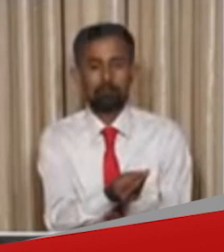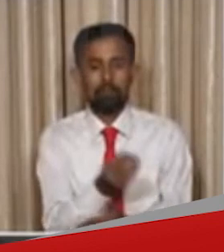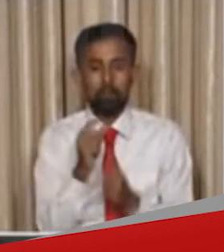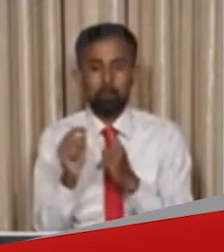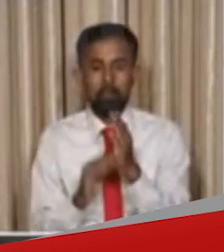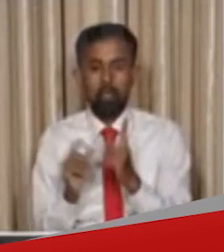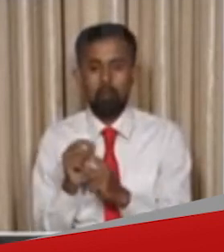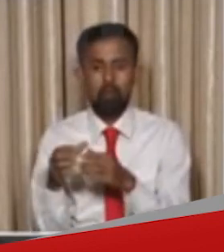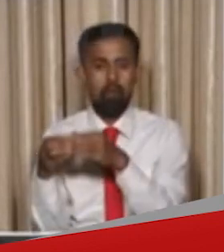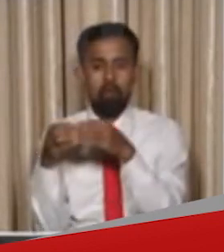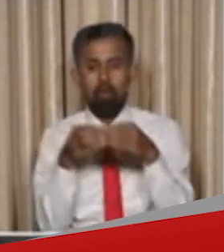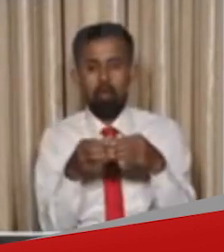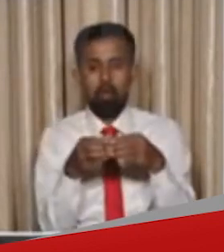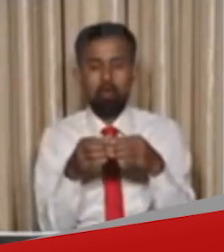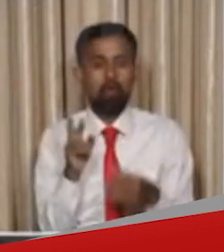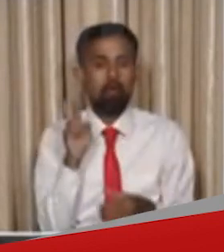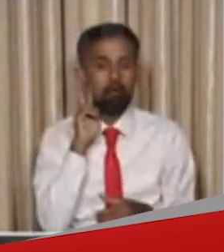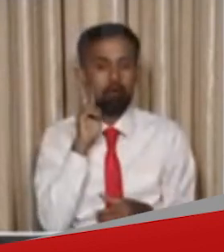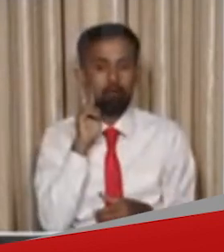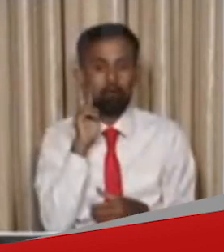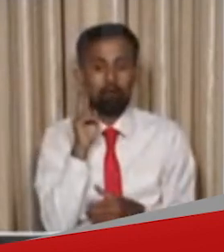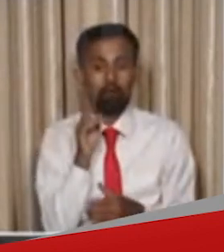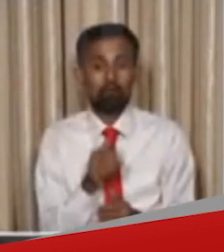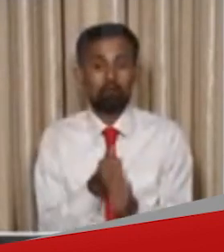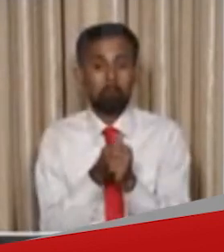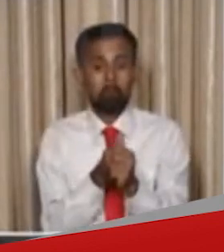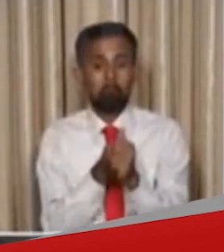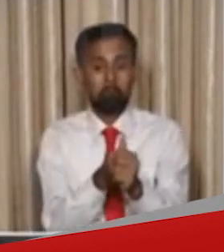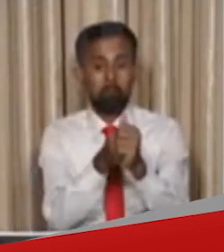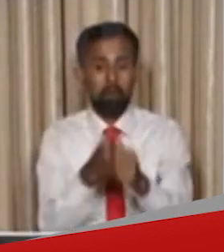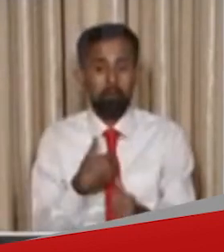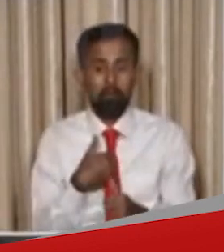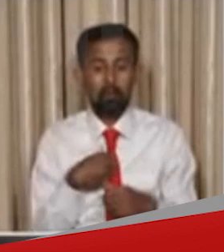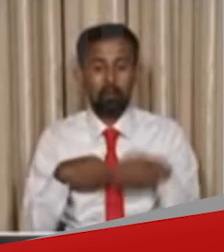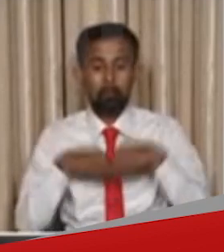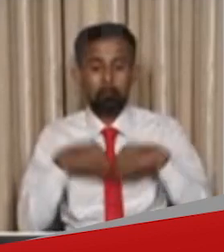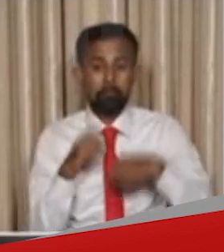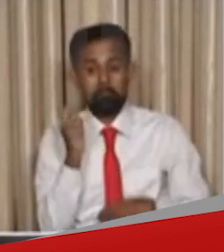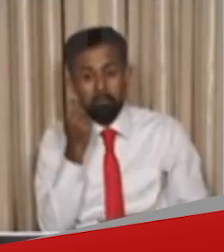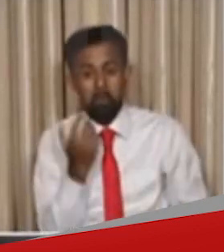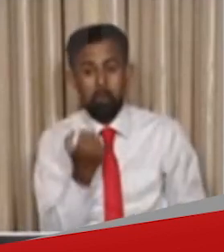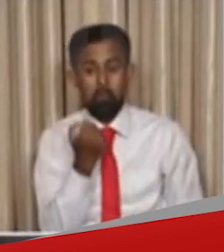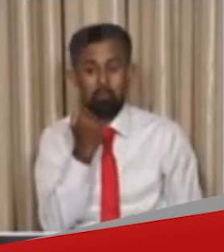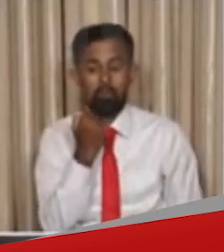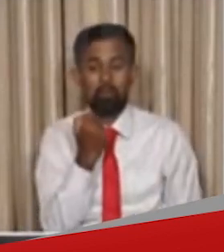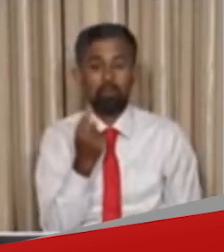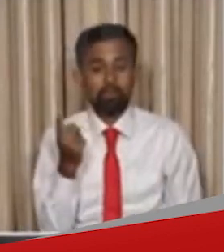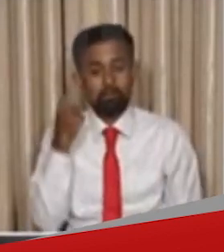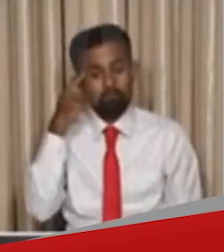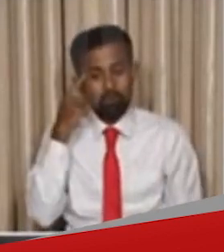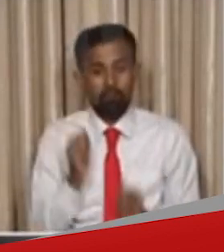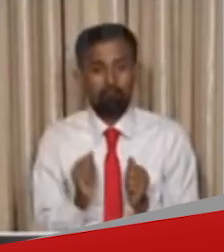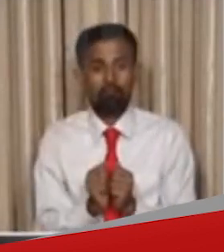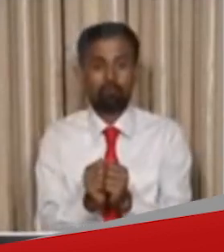මන්ත්‍රීවරු කණ්ඩායමක් රනිල් වික්‍රමසිංහගේ නැට්ට එල්ලිලා කොහොමද අපි අපේ දේශපාලන භූමිකාව අරගෙන යන්නේ කියලා අද ඒගොල්ලන්ගේ වැඩ